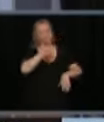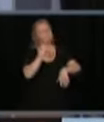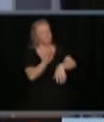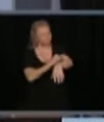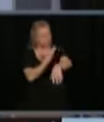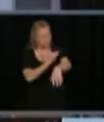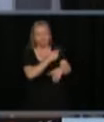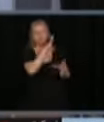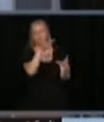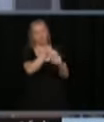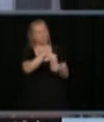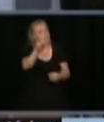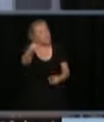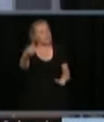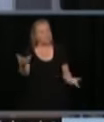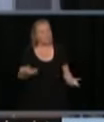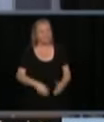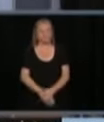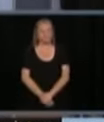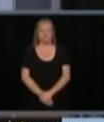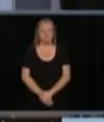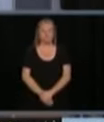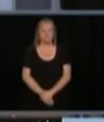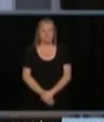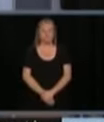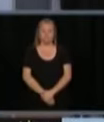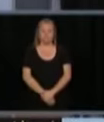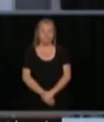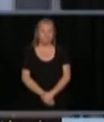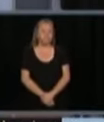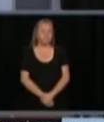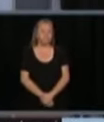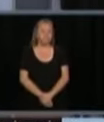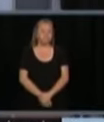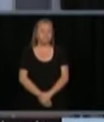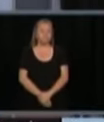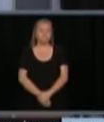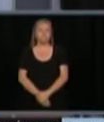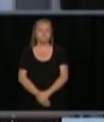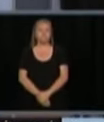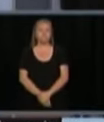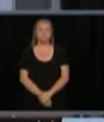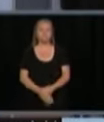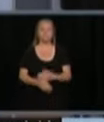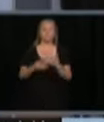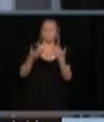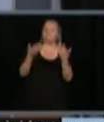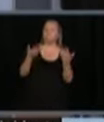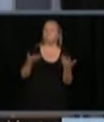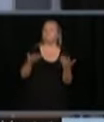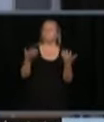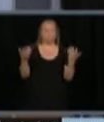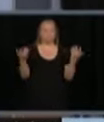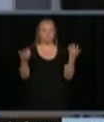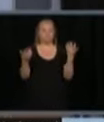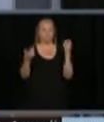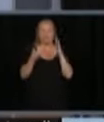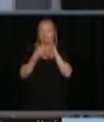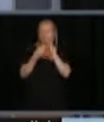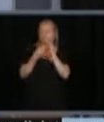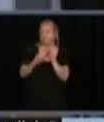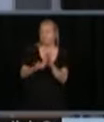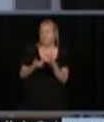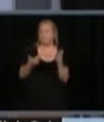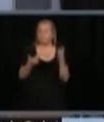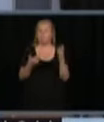d'approche. Est-ce que vous avez des scénarios pour les différentes conséquences de gens qui vont refuser, pour